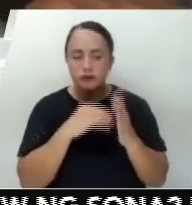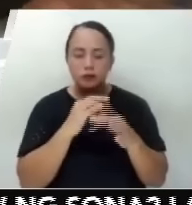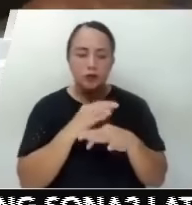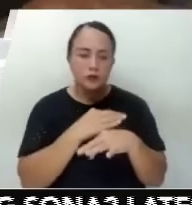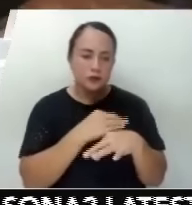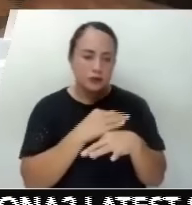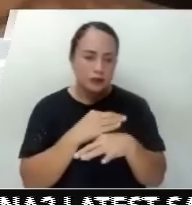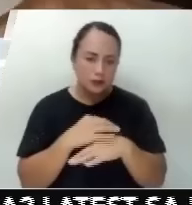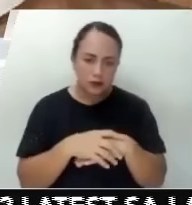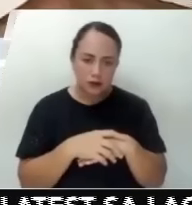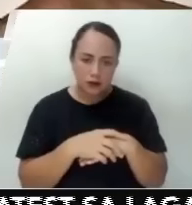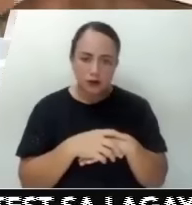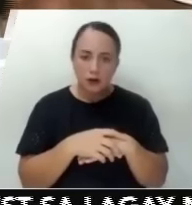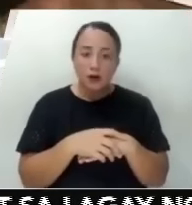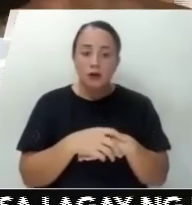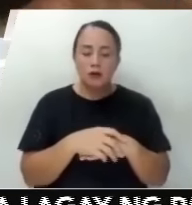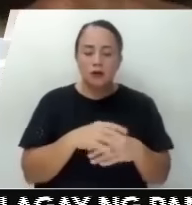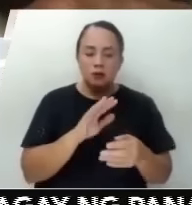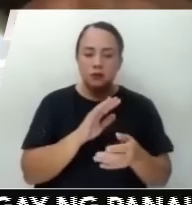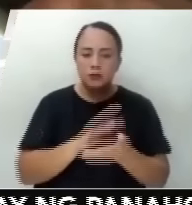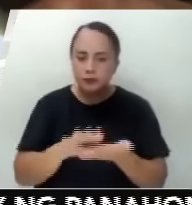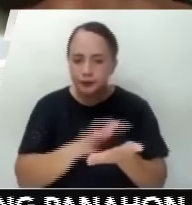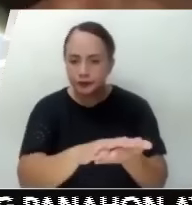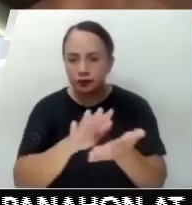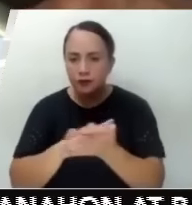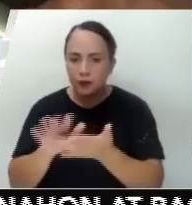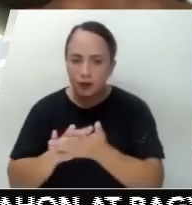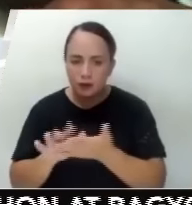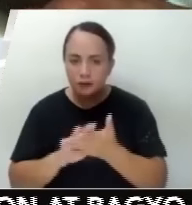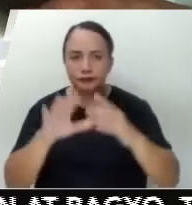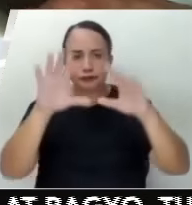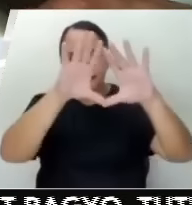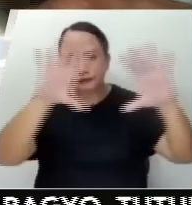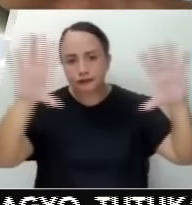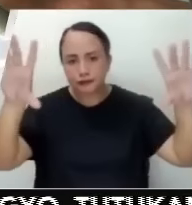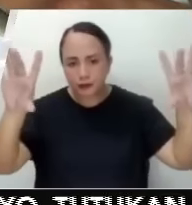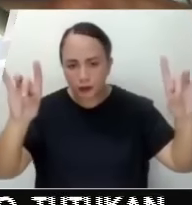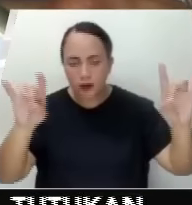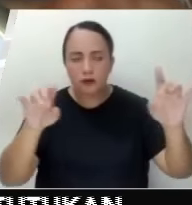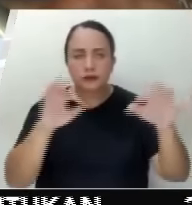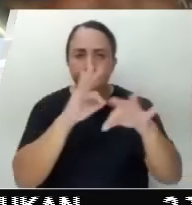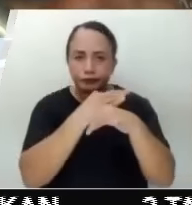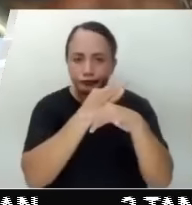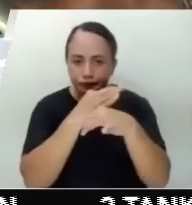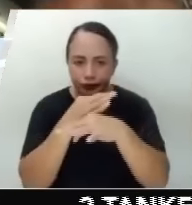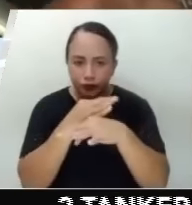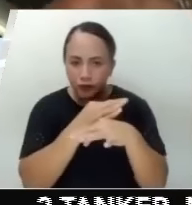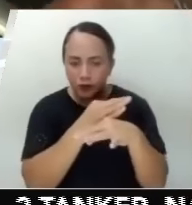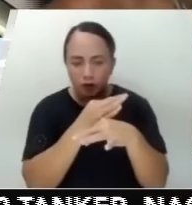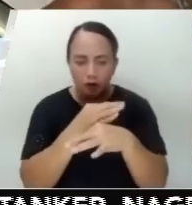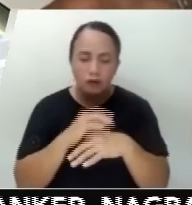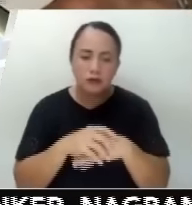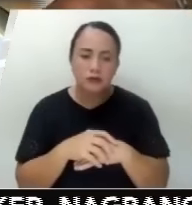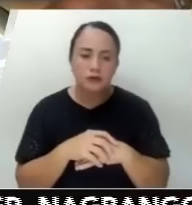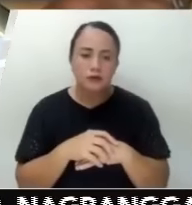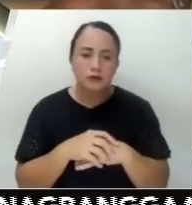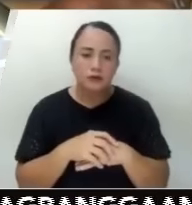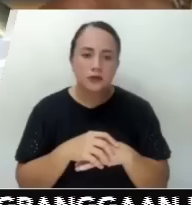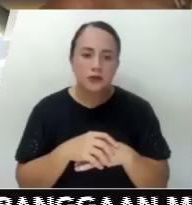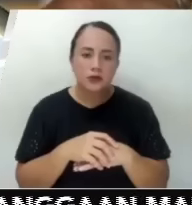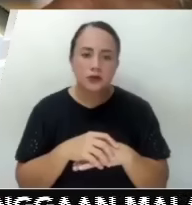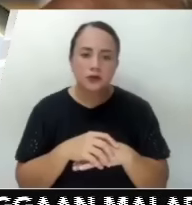mga naglilinis, mga signages, yung mga traffic markers po natin sa pedestrian